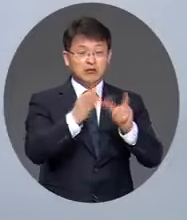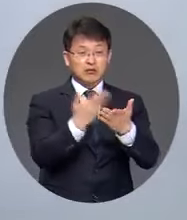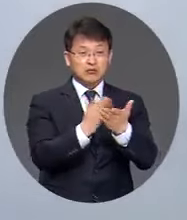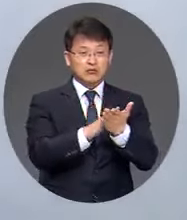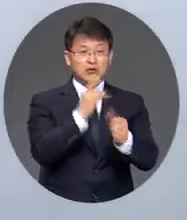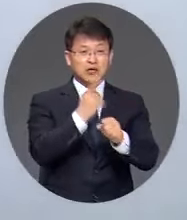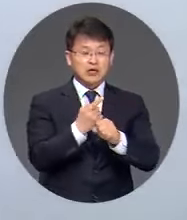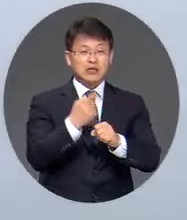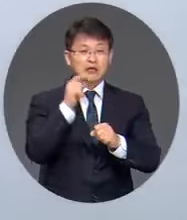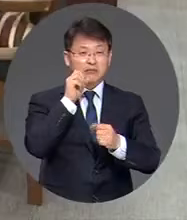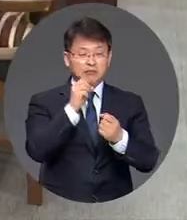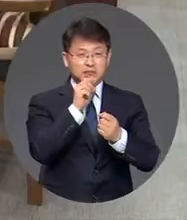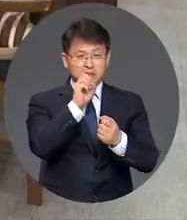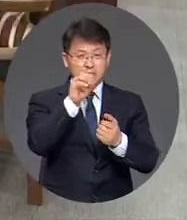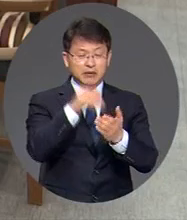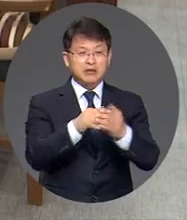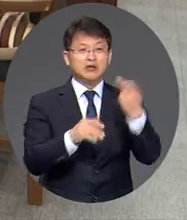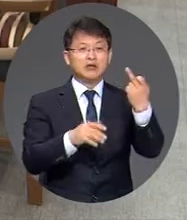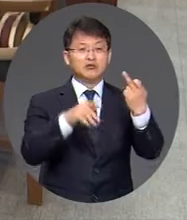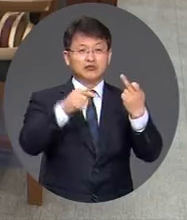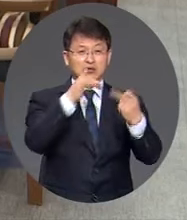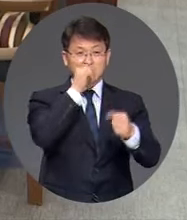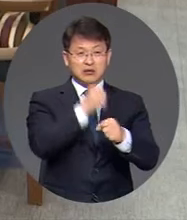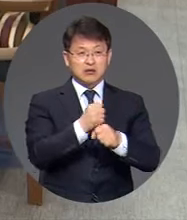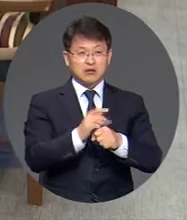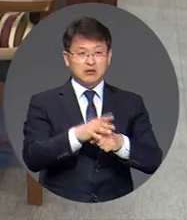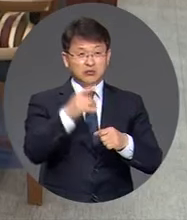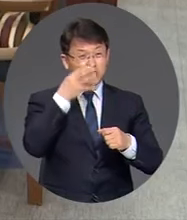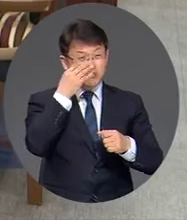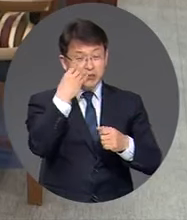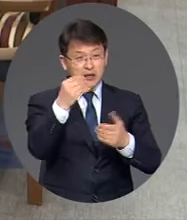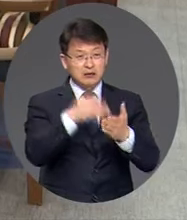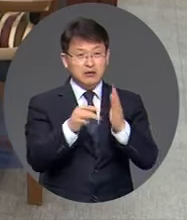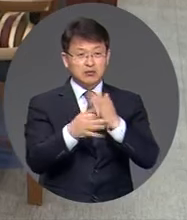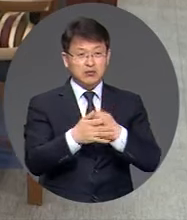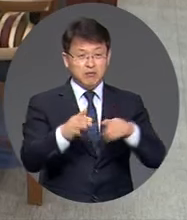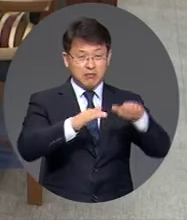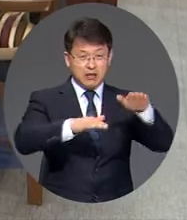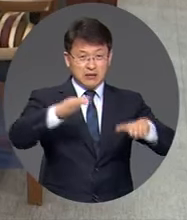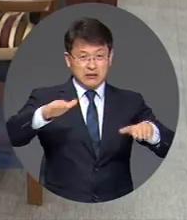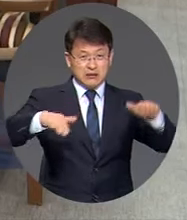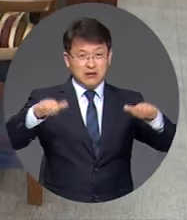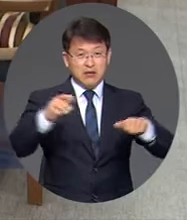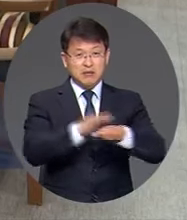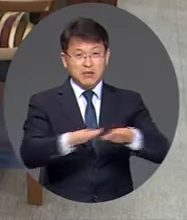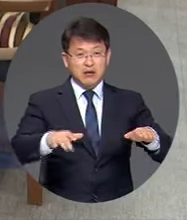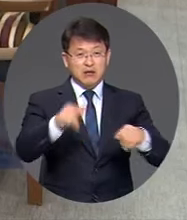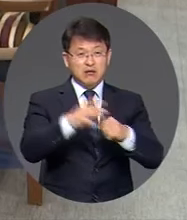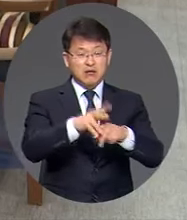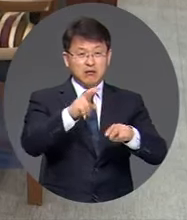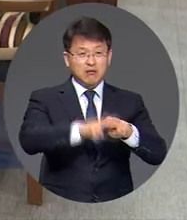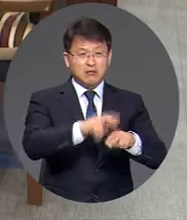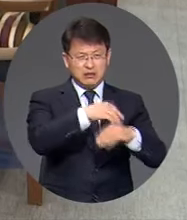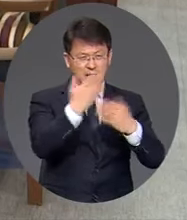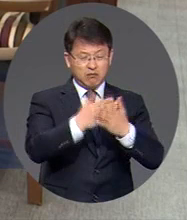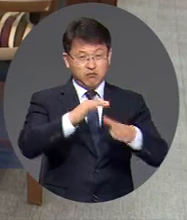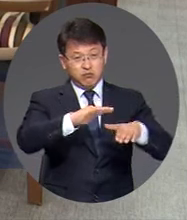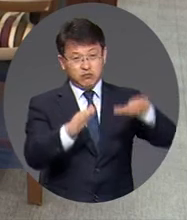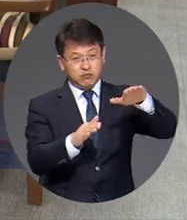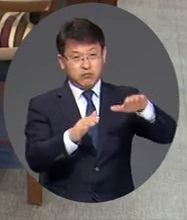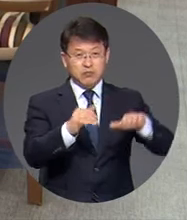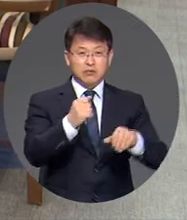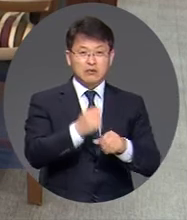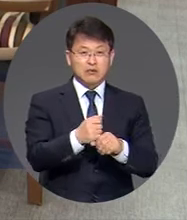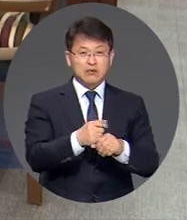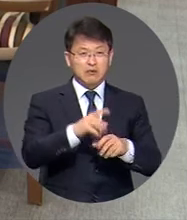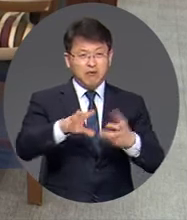요구한 것만 12가지. 아니, 눈에 불만 한번 봐도 바닥도 개판이고 어제는 이거 보고